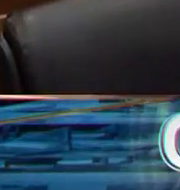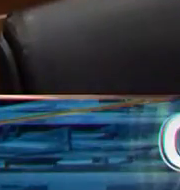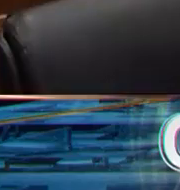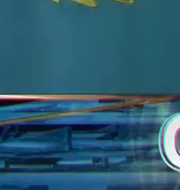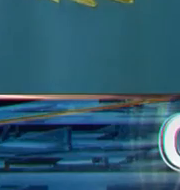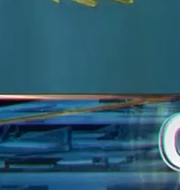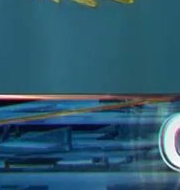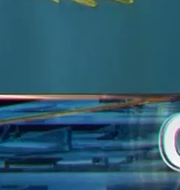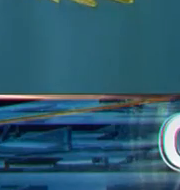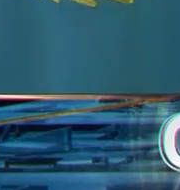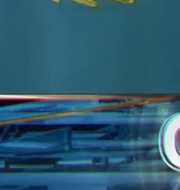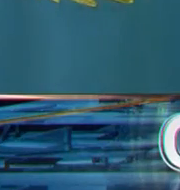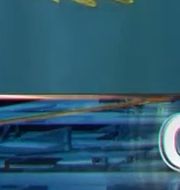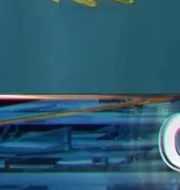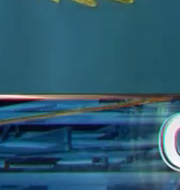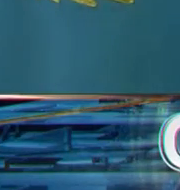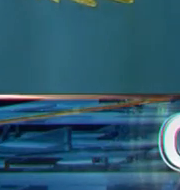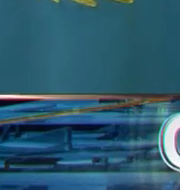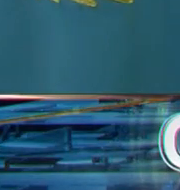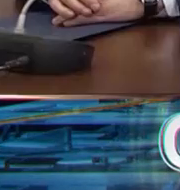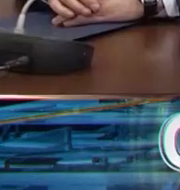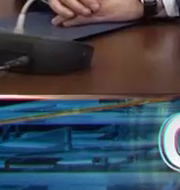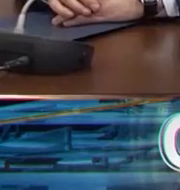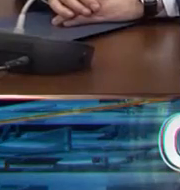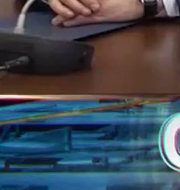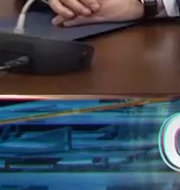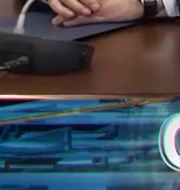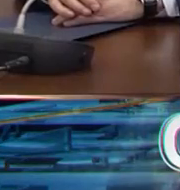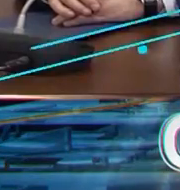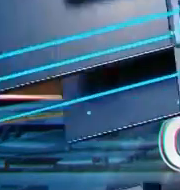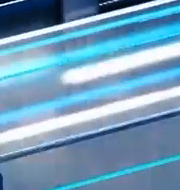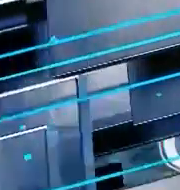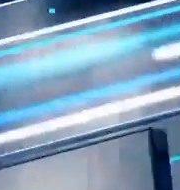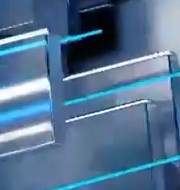Спекулянтам бой. Сеть оптово-распределительных центров намерены внедрить в Казахстане.